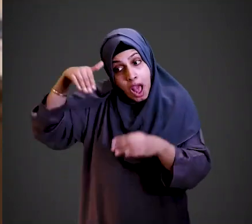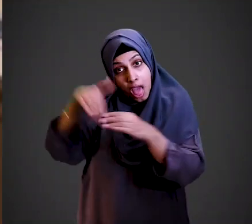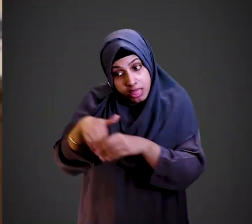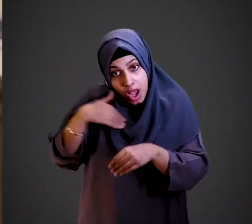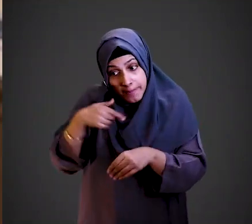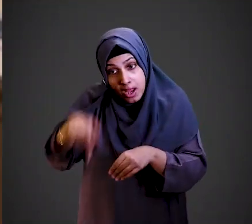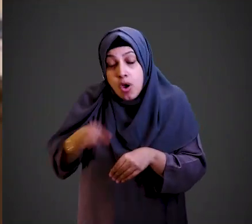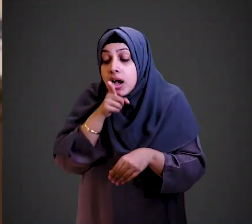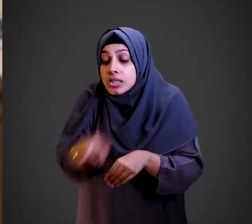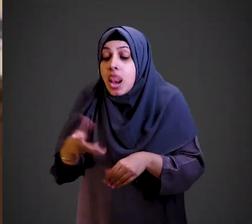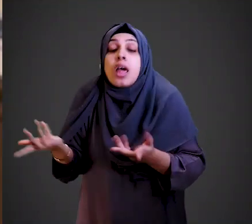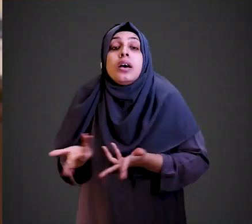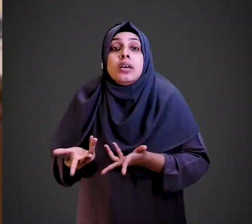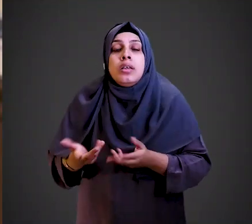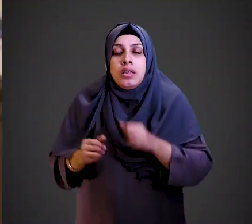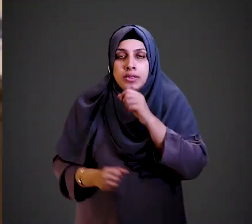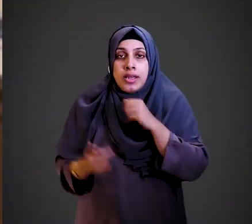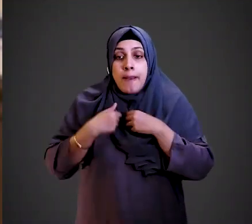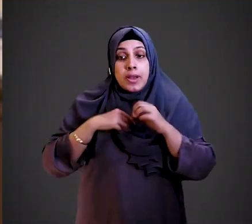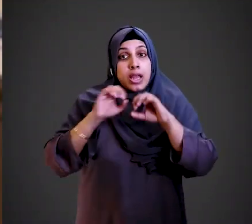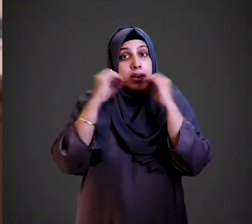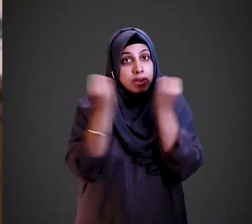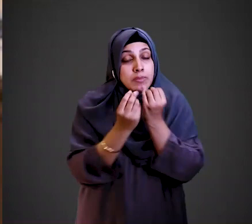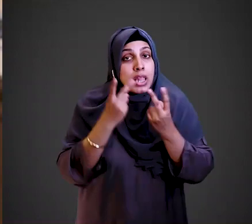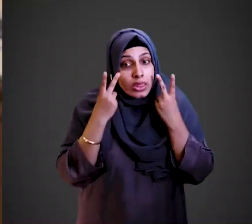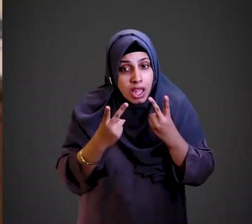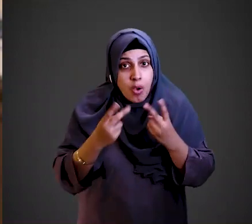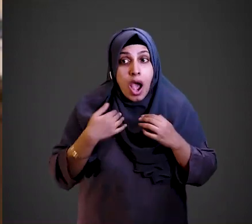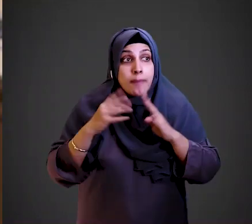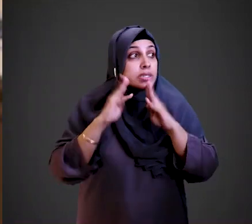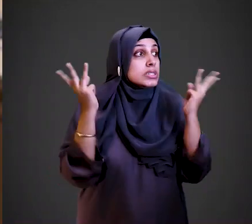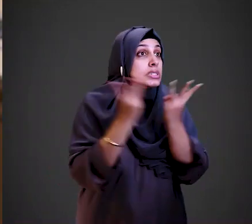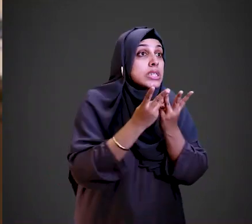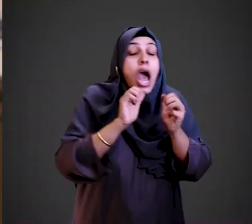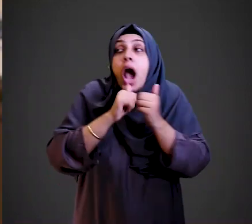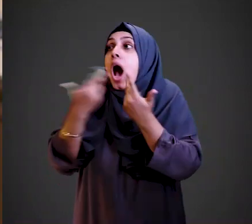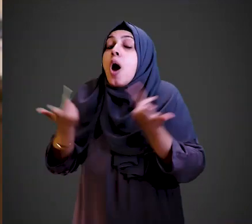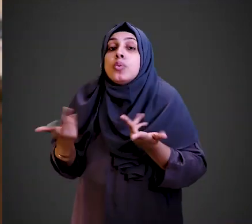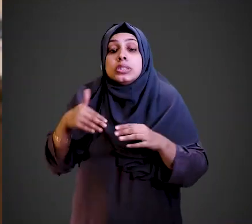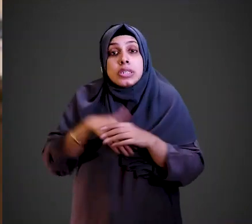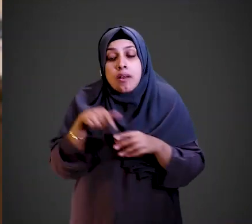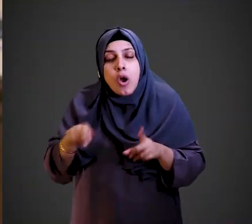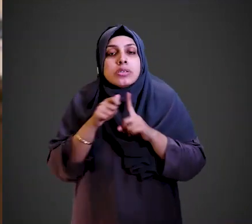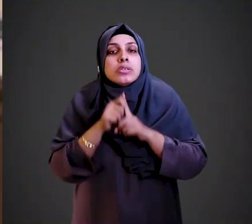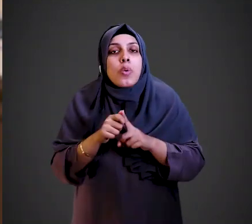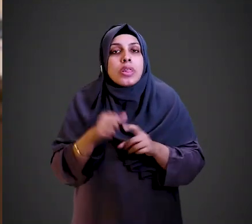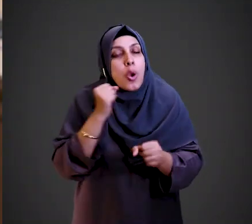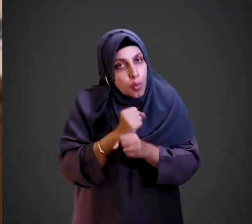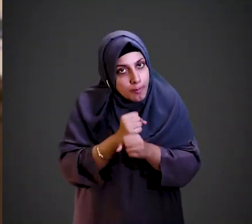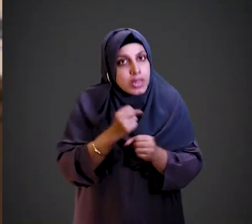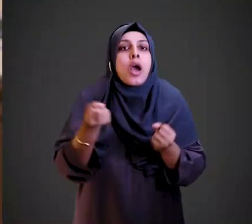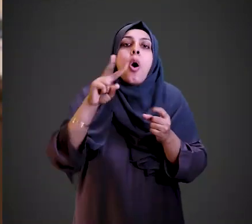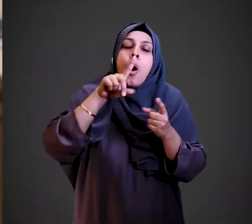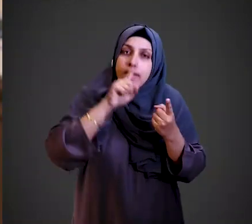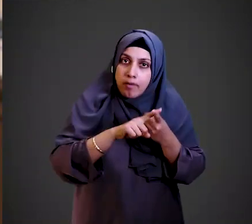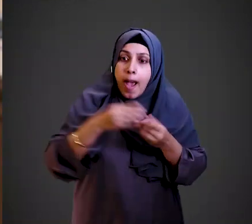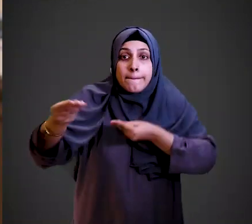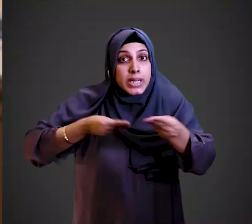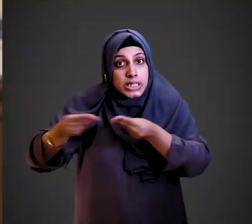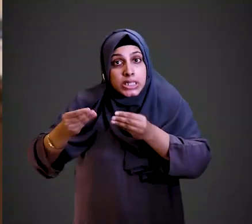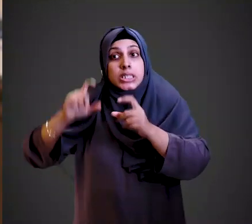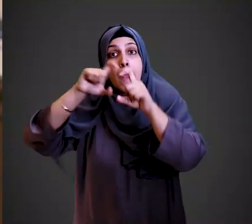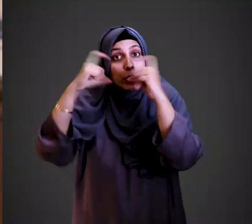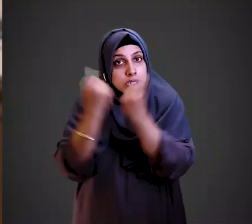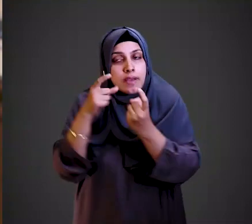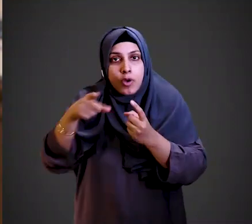کہ ہماری کیا حقیقت ہے، ہمیں اپنی انوائرمنٹ کو کس طریقے سے بہتر کرنا ہے. اس کے لیے بہت ضروری ہے کہ حکومت